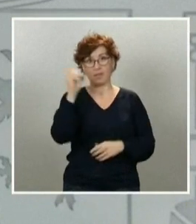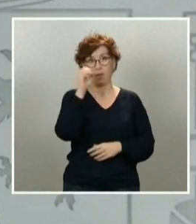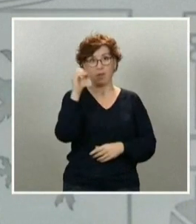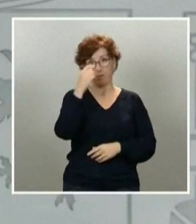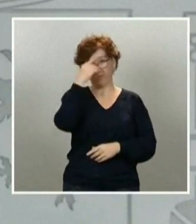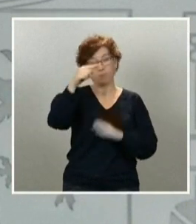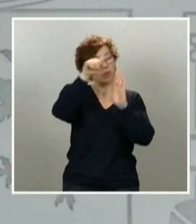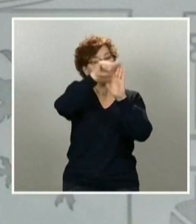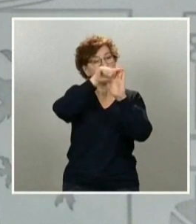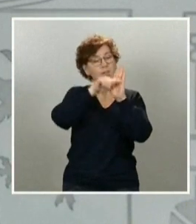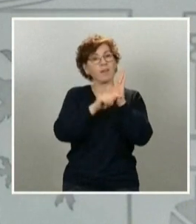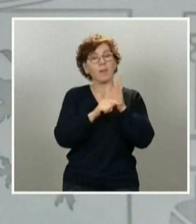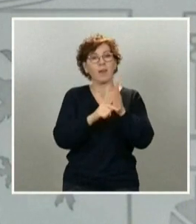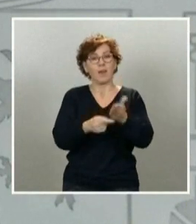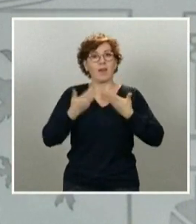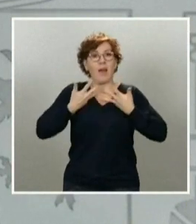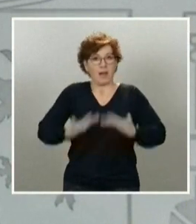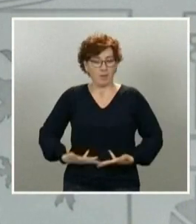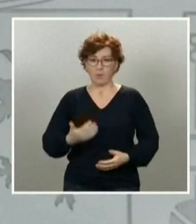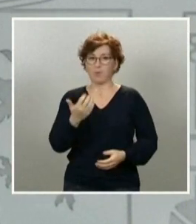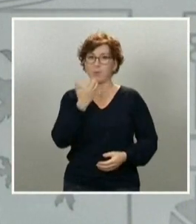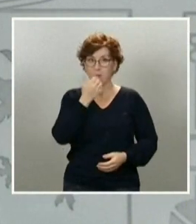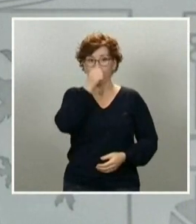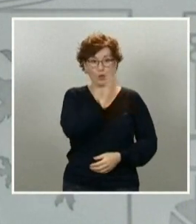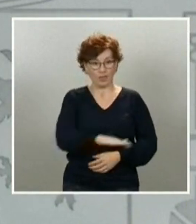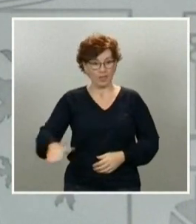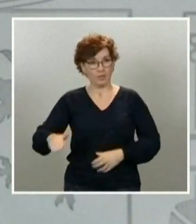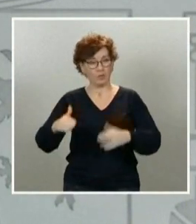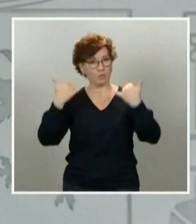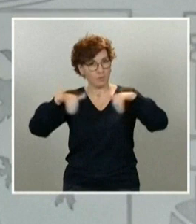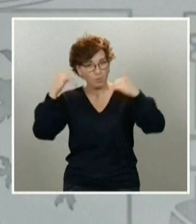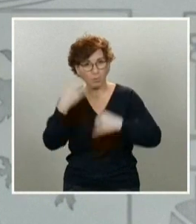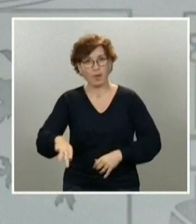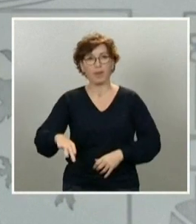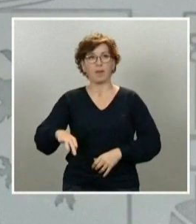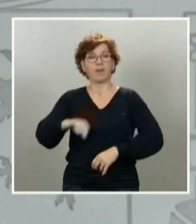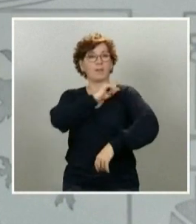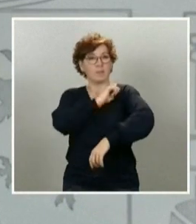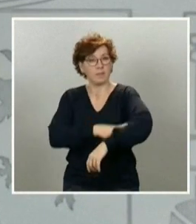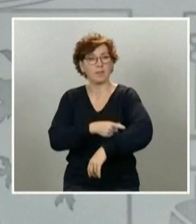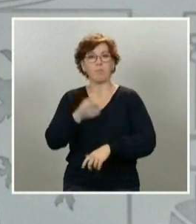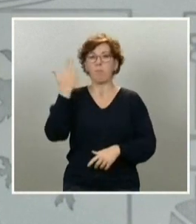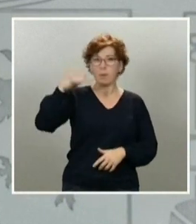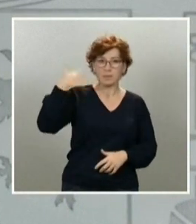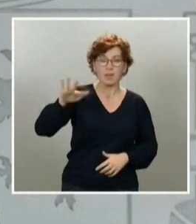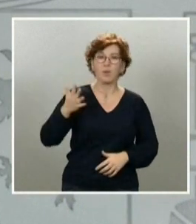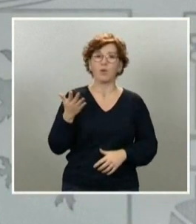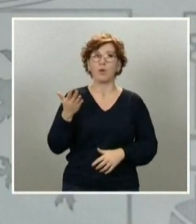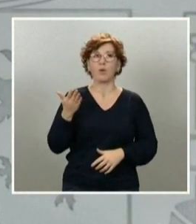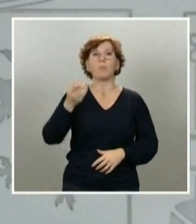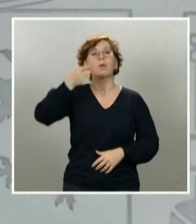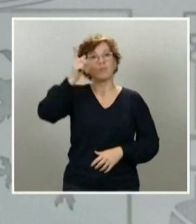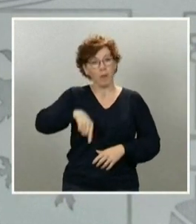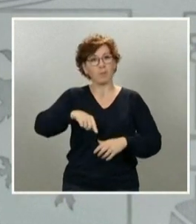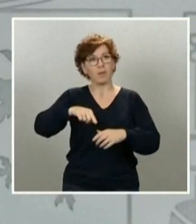Kraft getreten sind, zum Beispiel, dass Kinder eine Stunde pro Tag nach draußen dürfen, sowie Spaziergänge oder Sport im Freien. Ab Montag